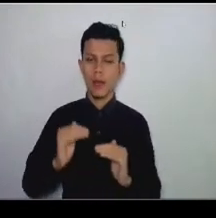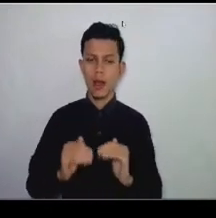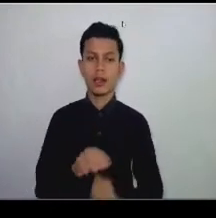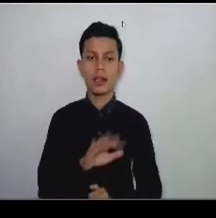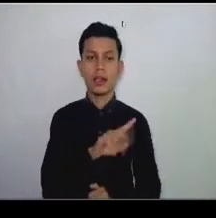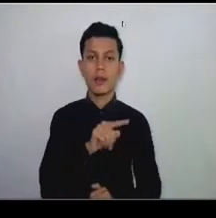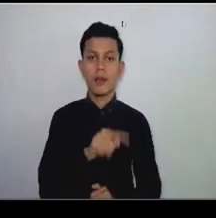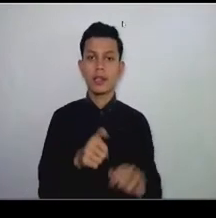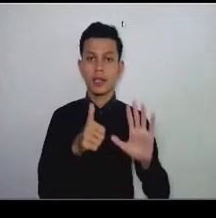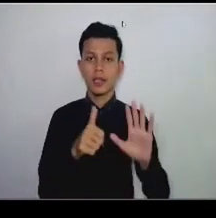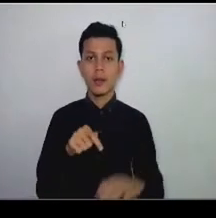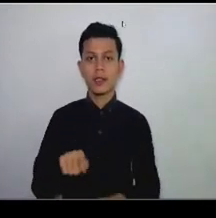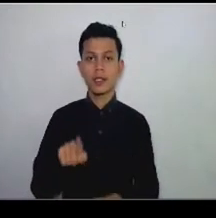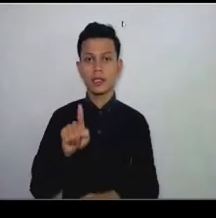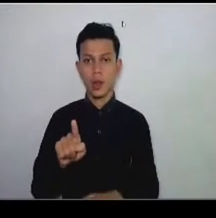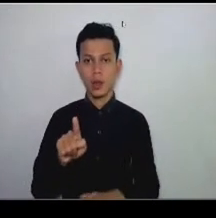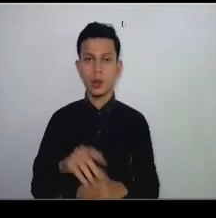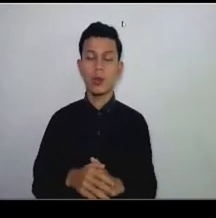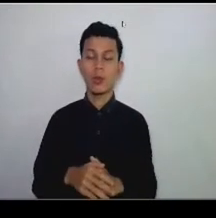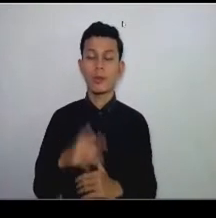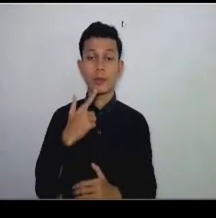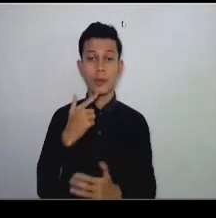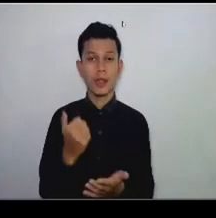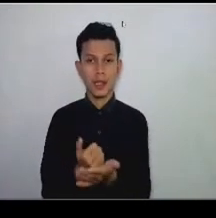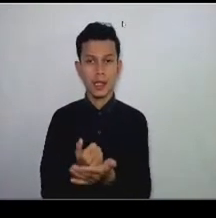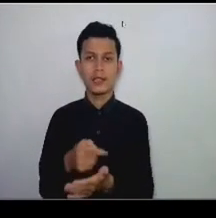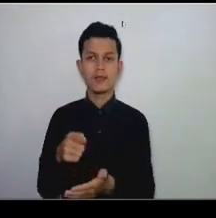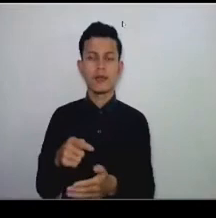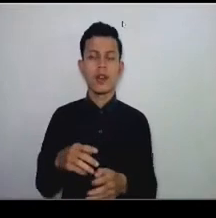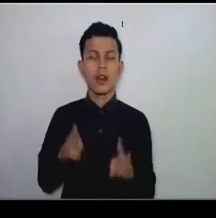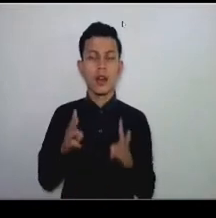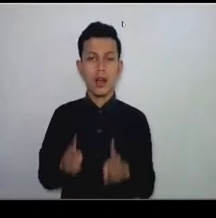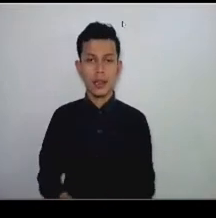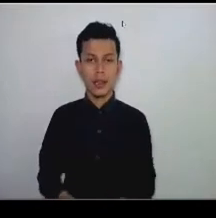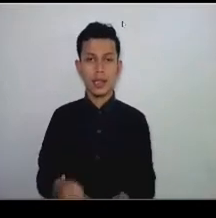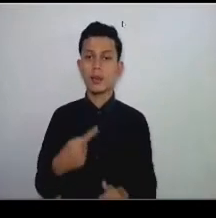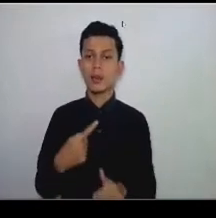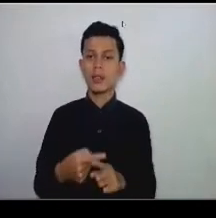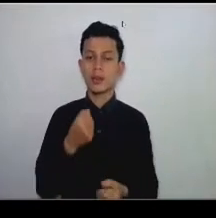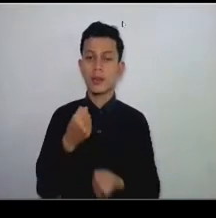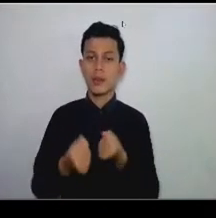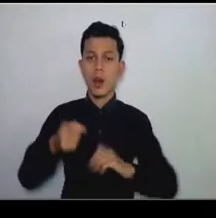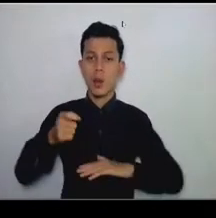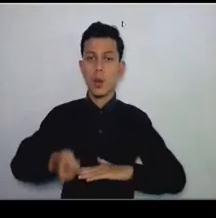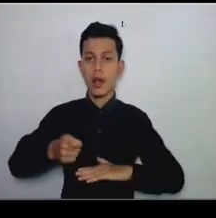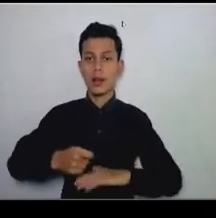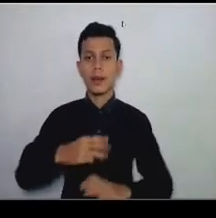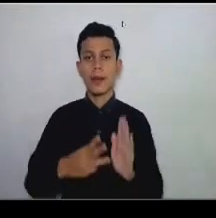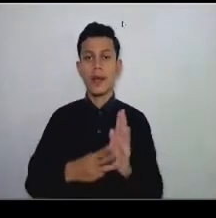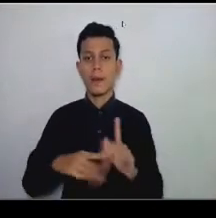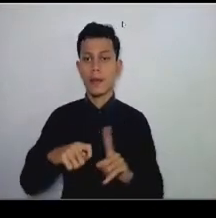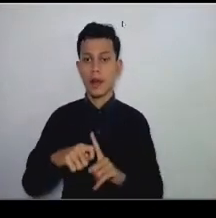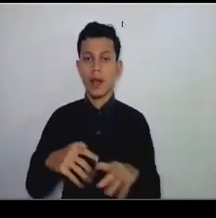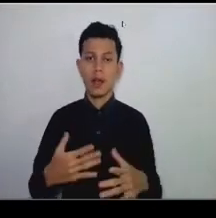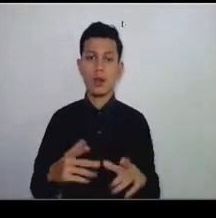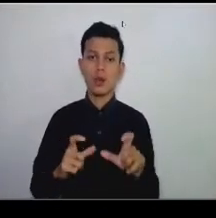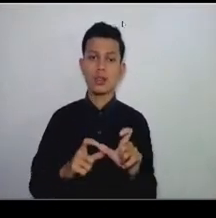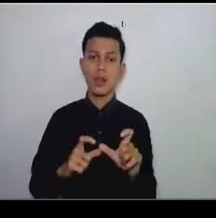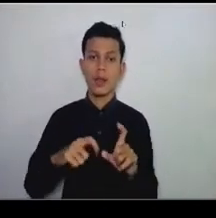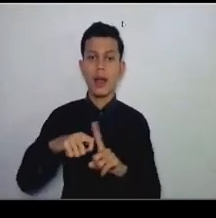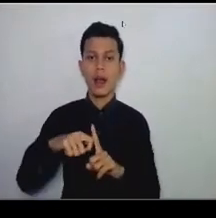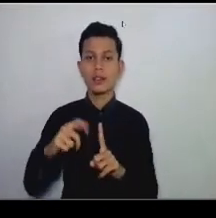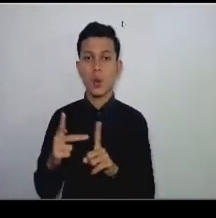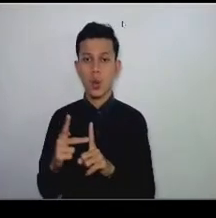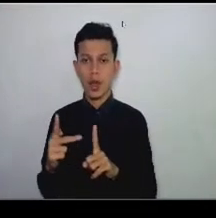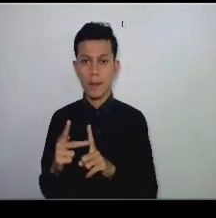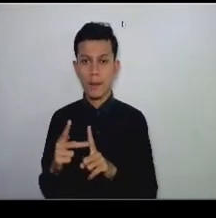5.6.1 bahwa oleh karena pentingnya keberadaan kode etik dan perilaku hakim konstitusi atau Sapta karsah utama sebagaimana